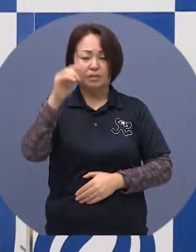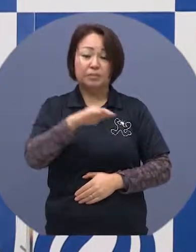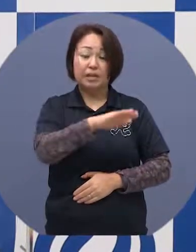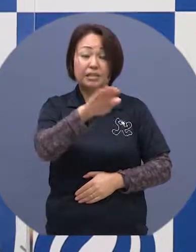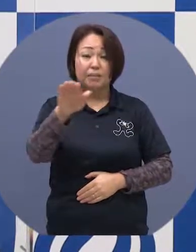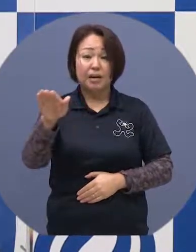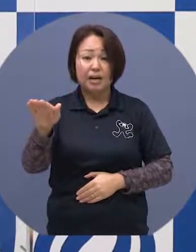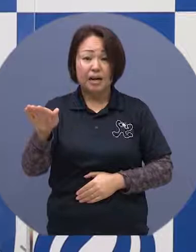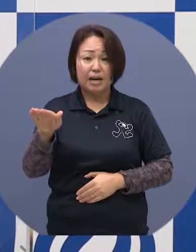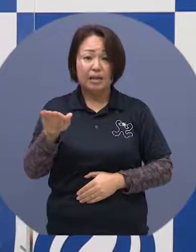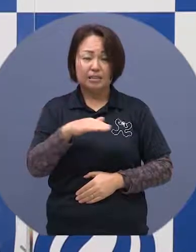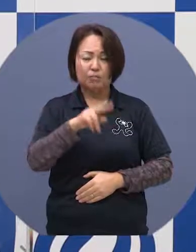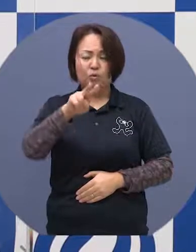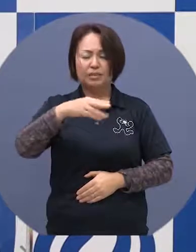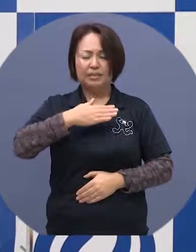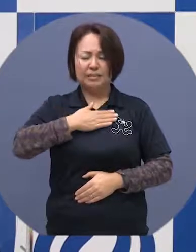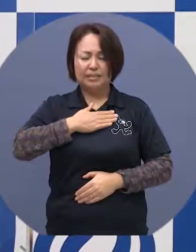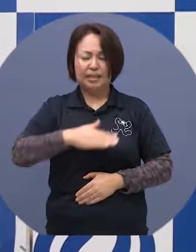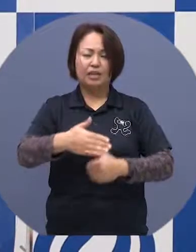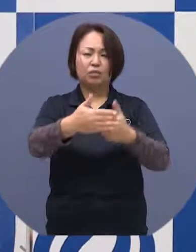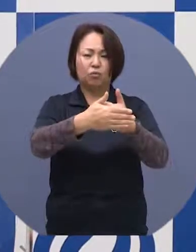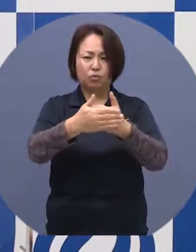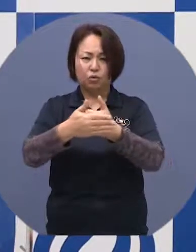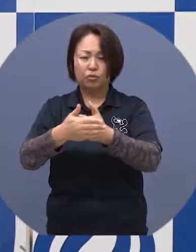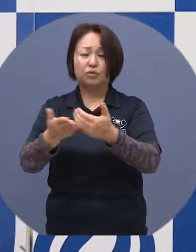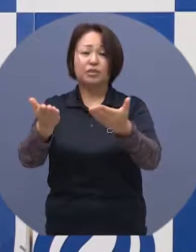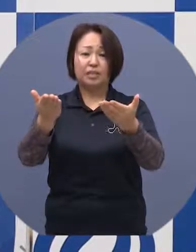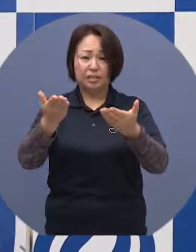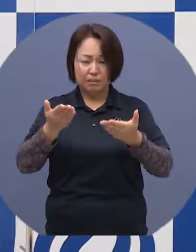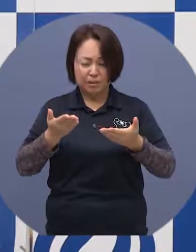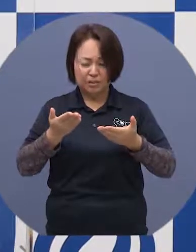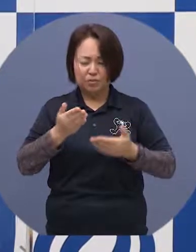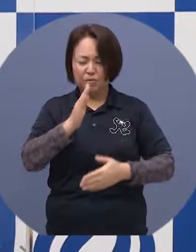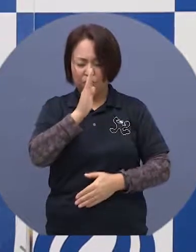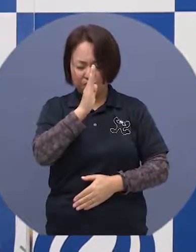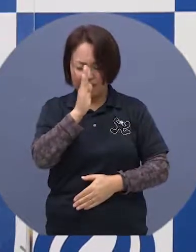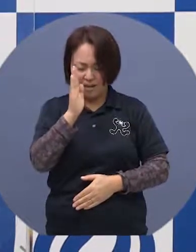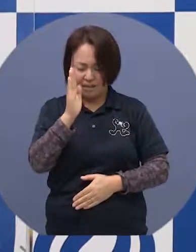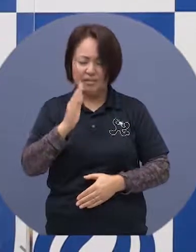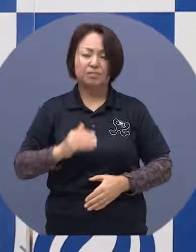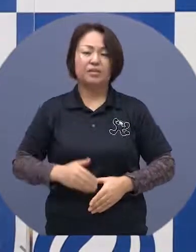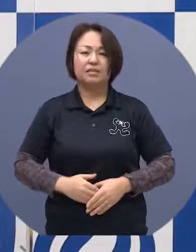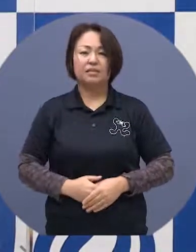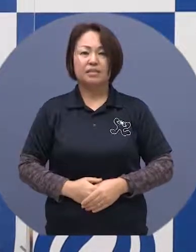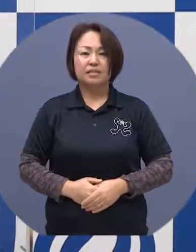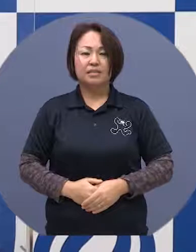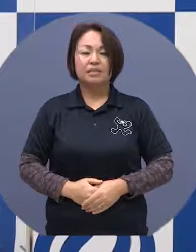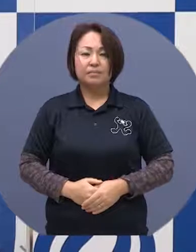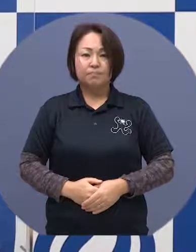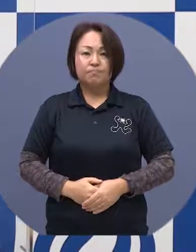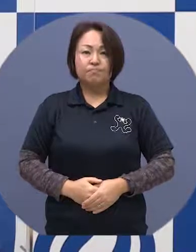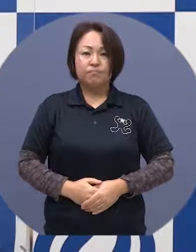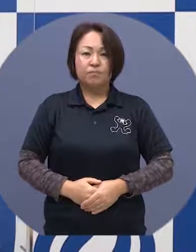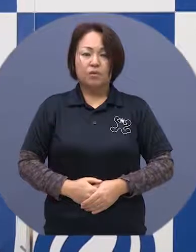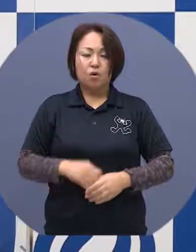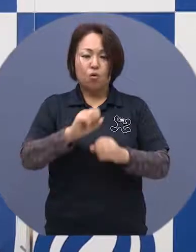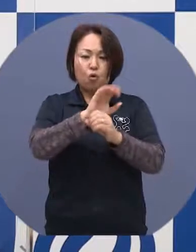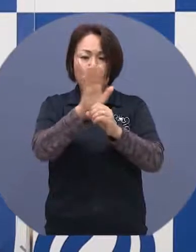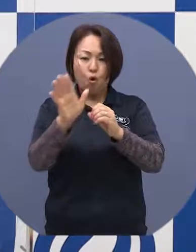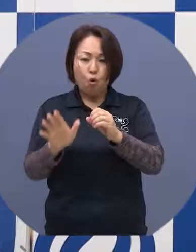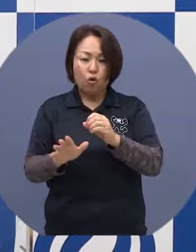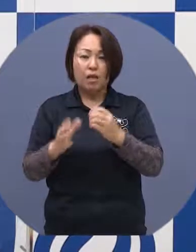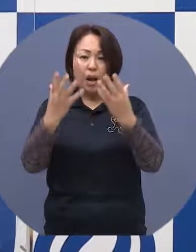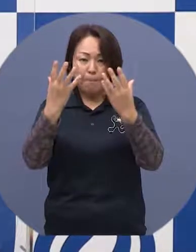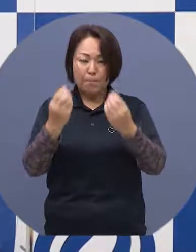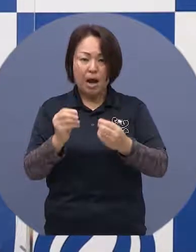方にも本ものご理解とご協力を賜ります様にお願い申し上げる次第でありますまた併せましてコロナ収束も